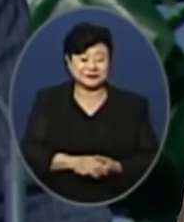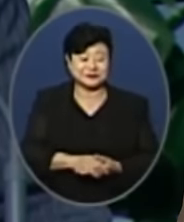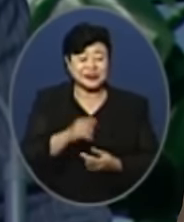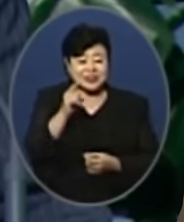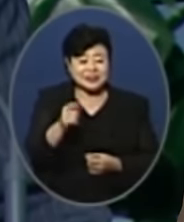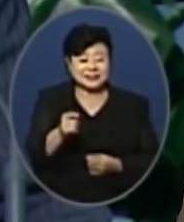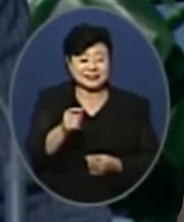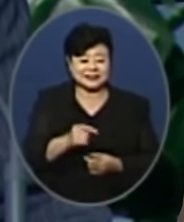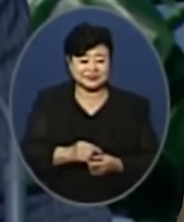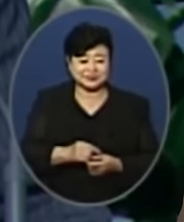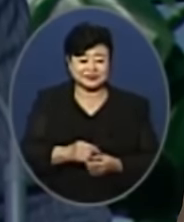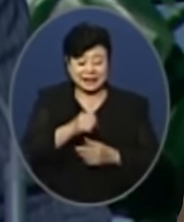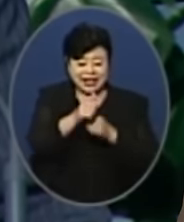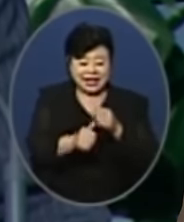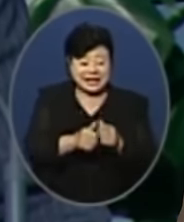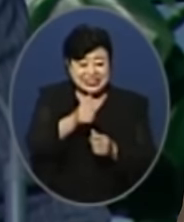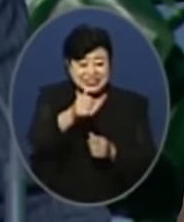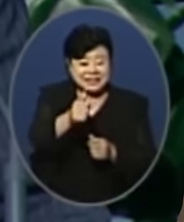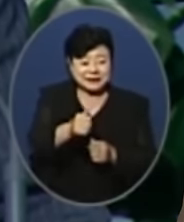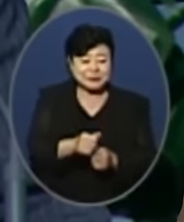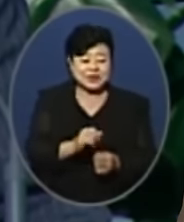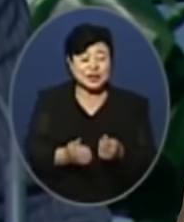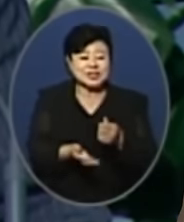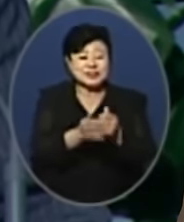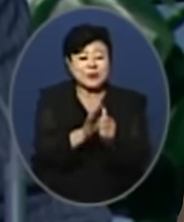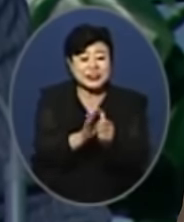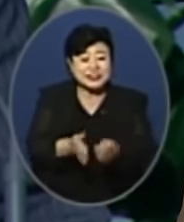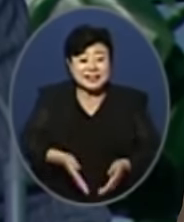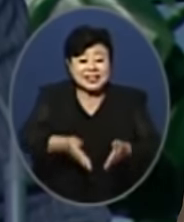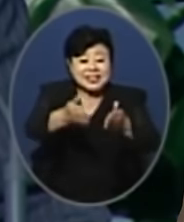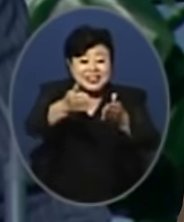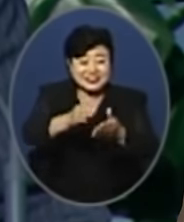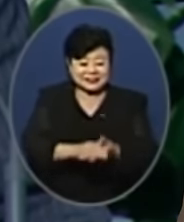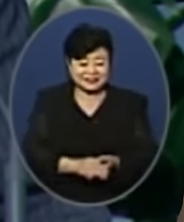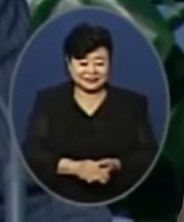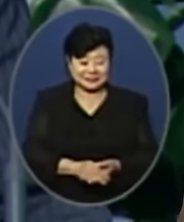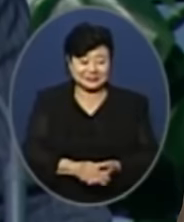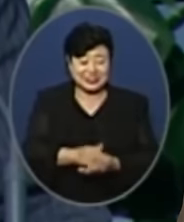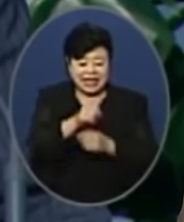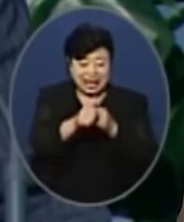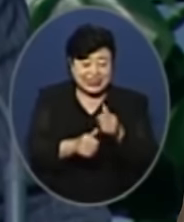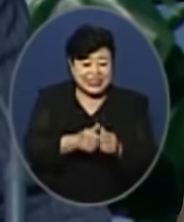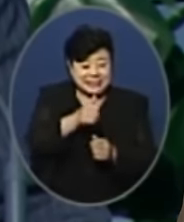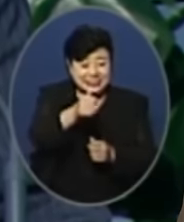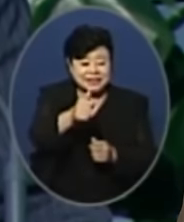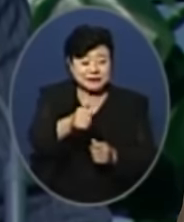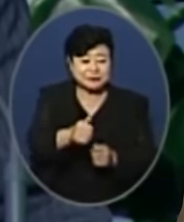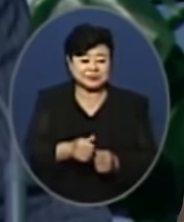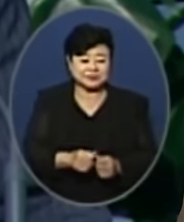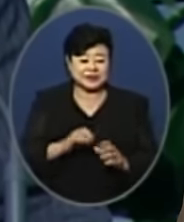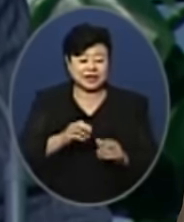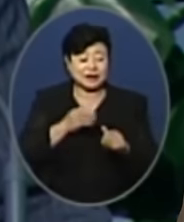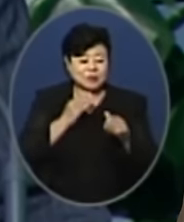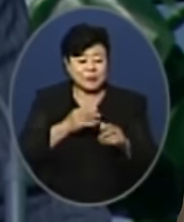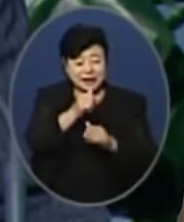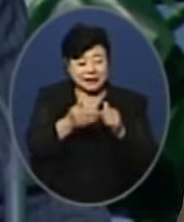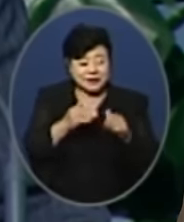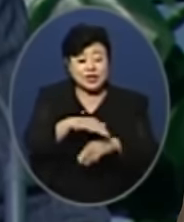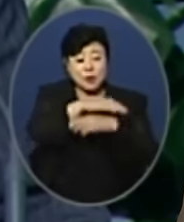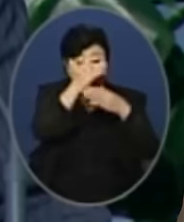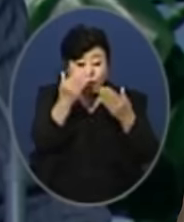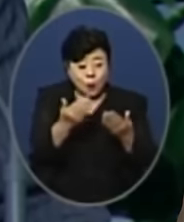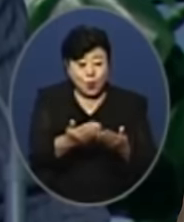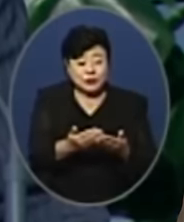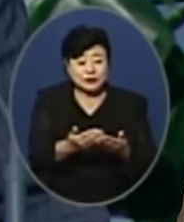이것이 하나님을 섬기는 길이고 이렇게 하나님의 나라를 구하면 하나님이 모든